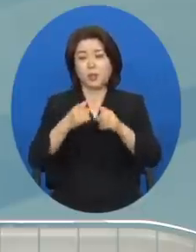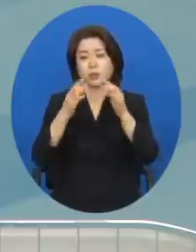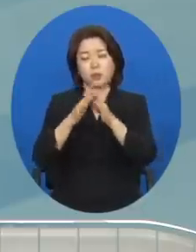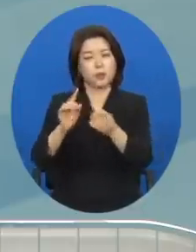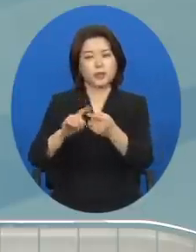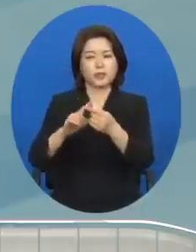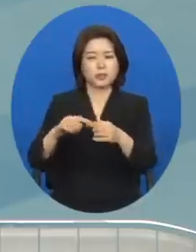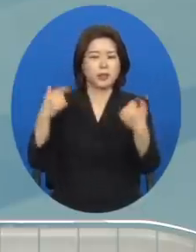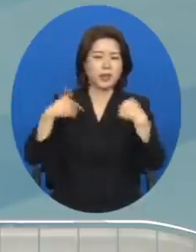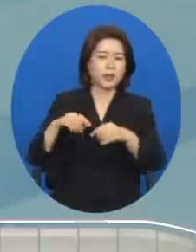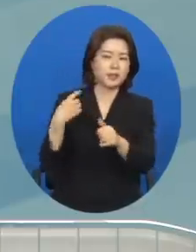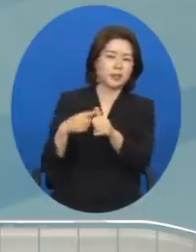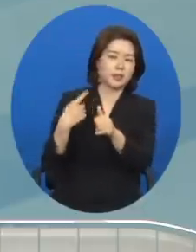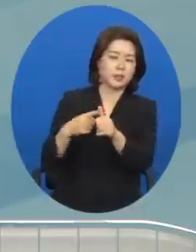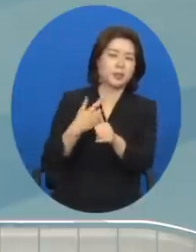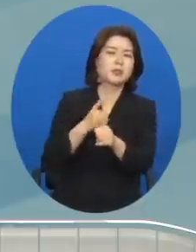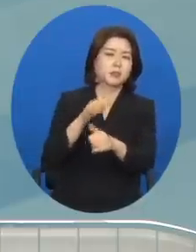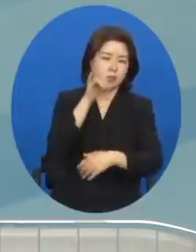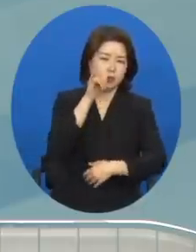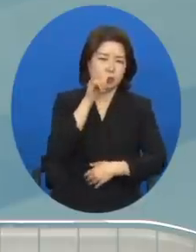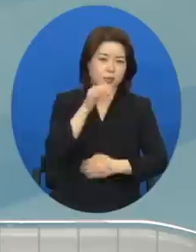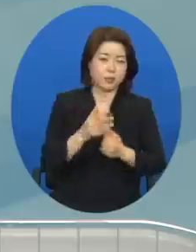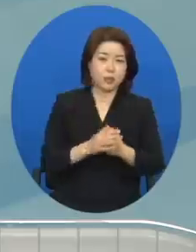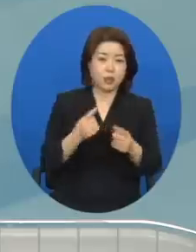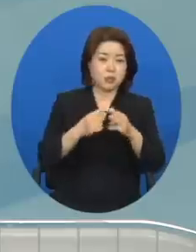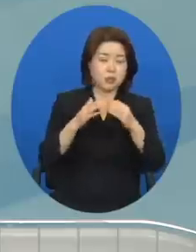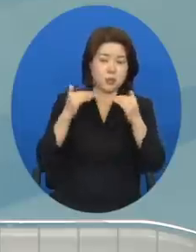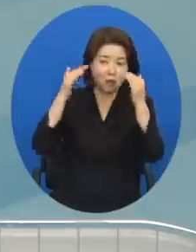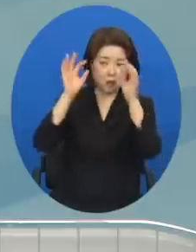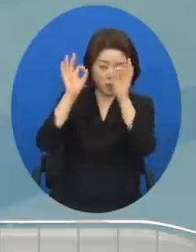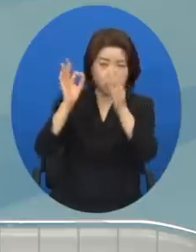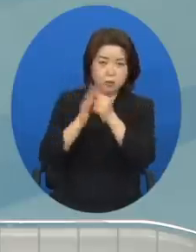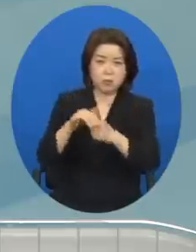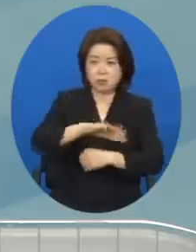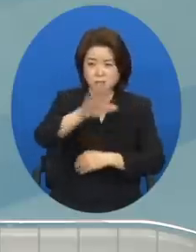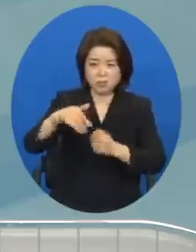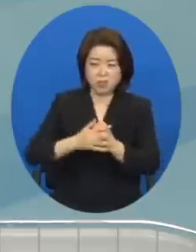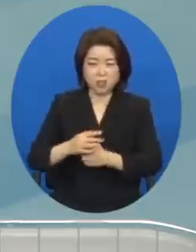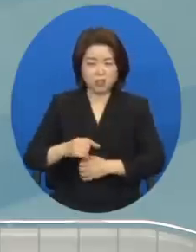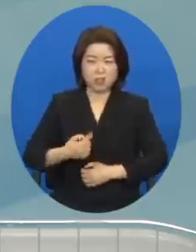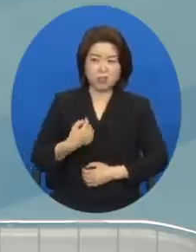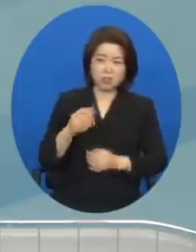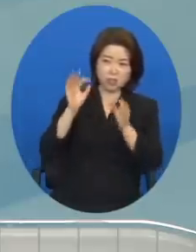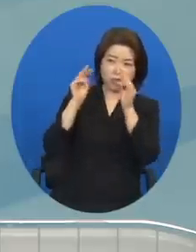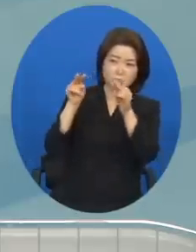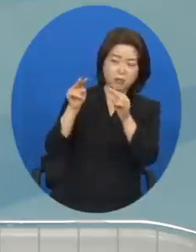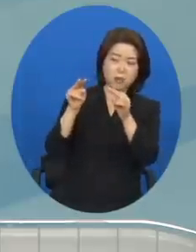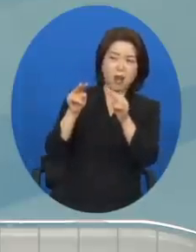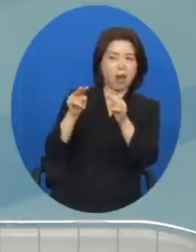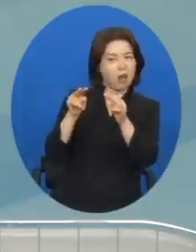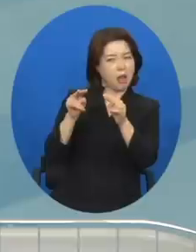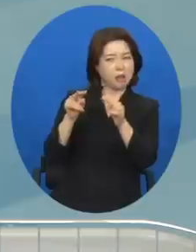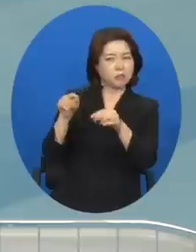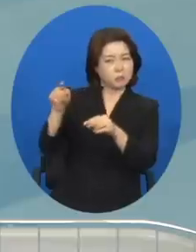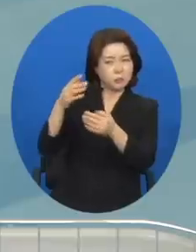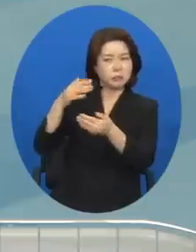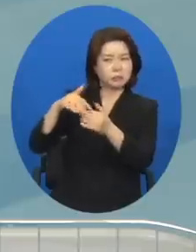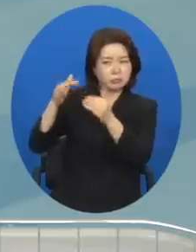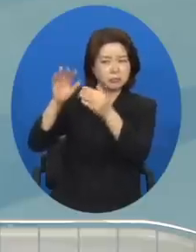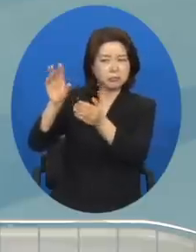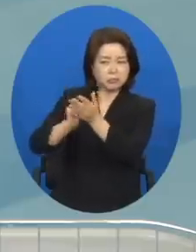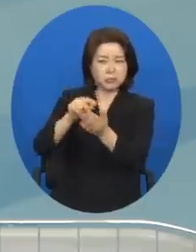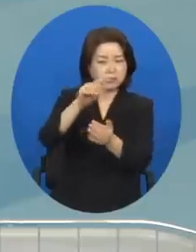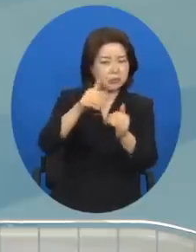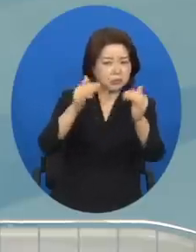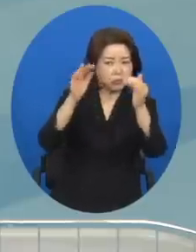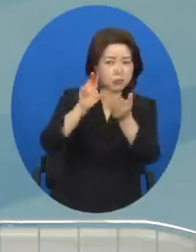대해서는 늘 비판적이었대요. 교회 어른들이 다 자기가 보기에는 정말 문제가 많더래요.